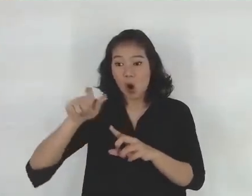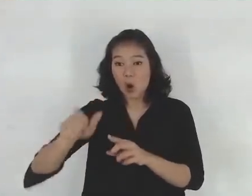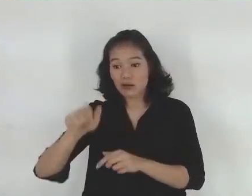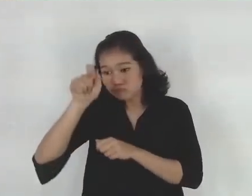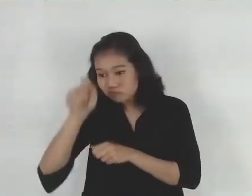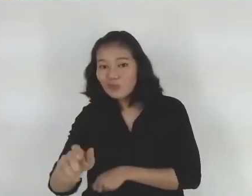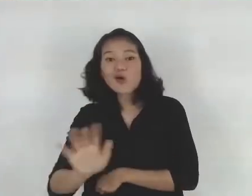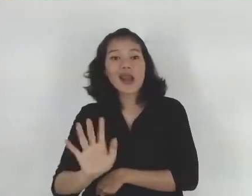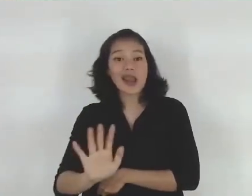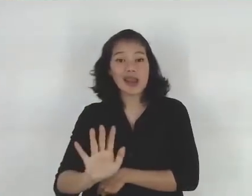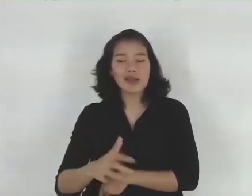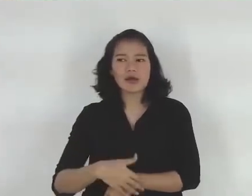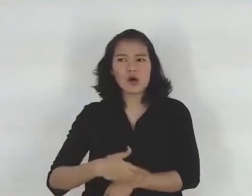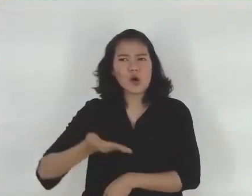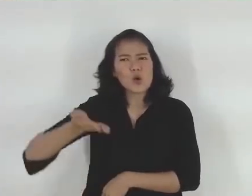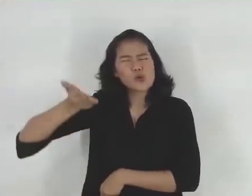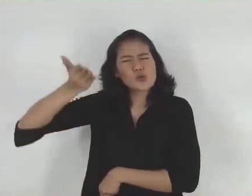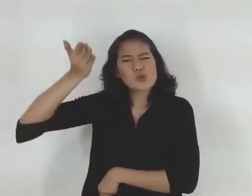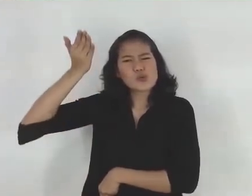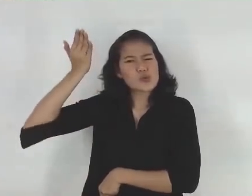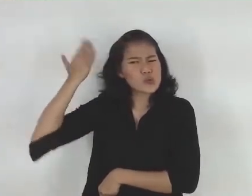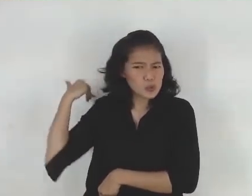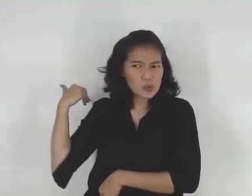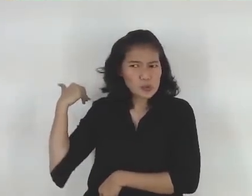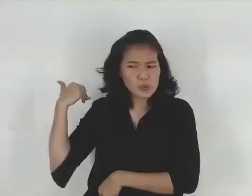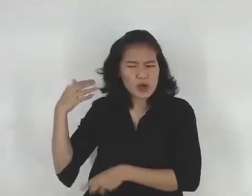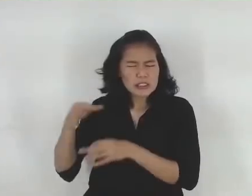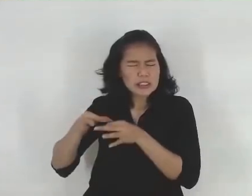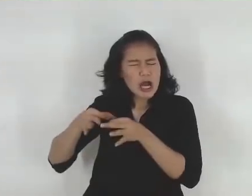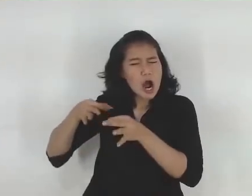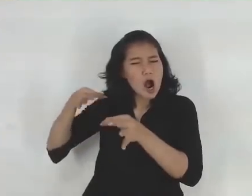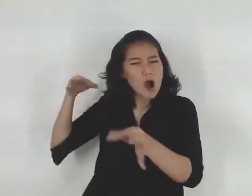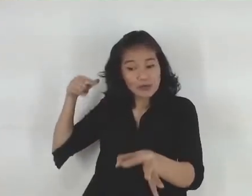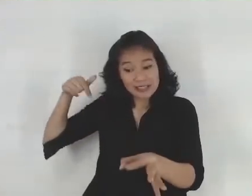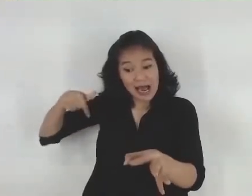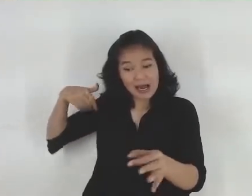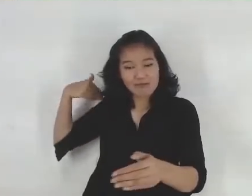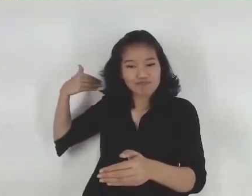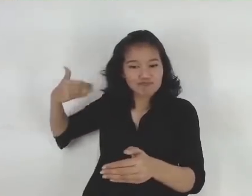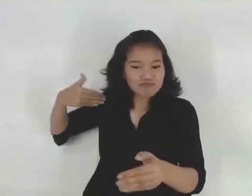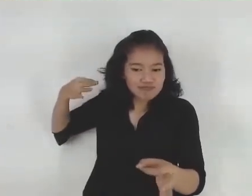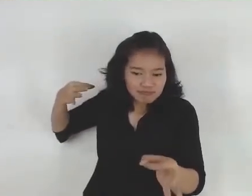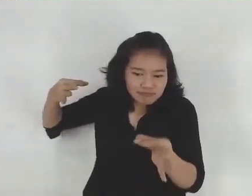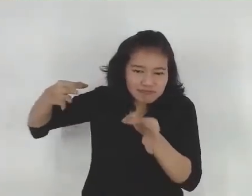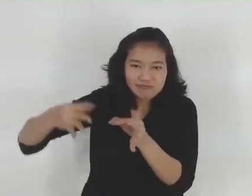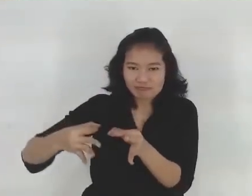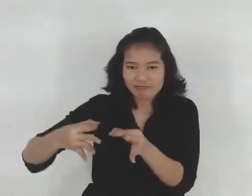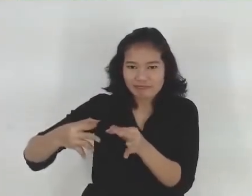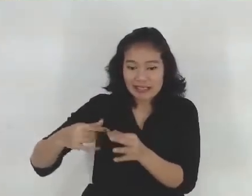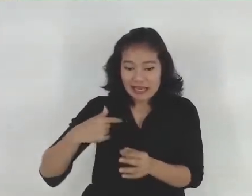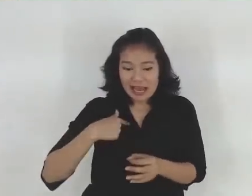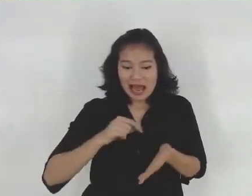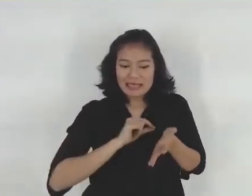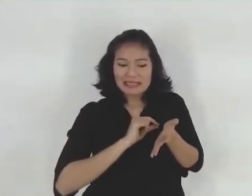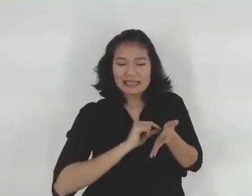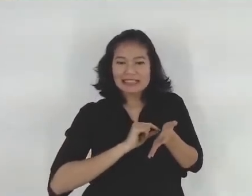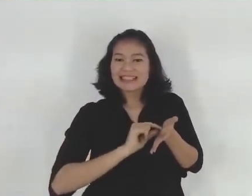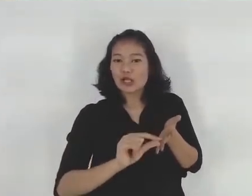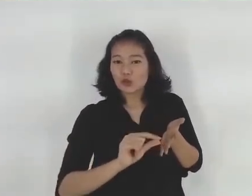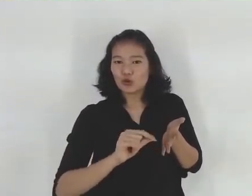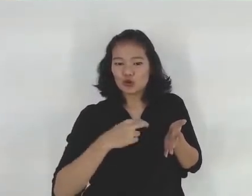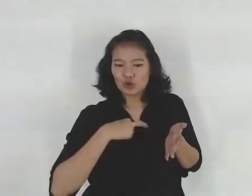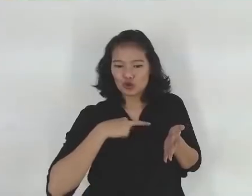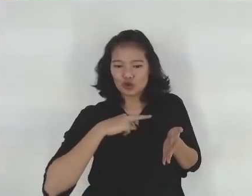dulu jauh sekarang dekat kita berubah status menjadi ahli